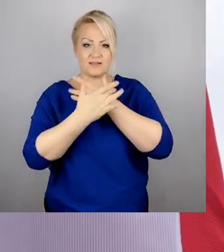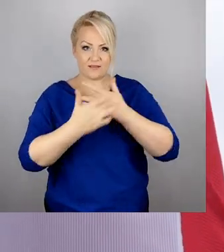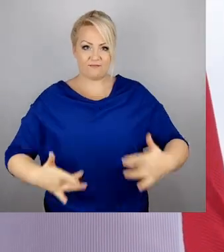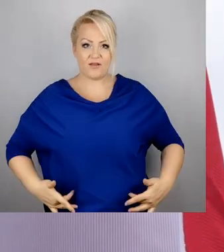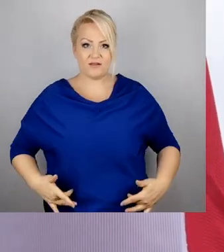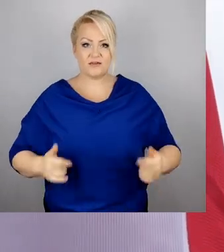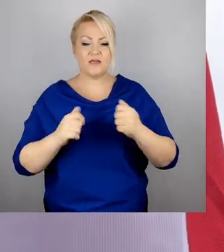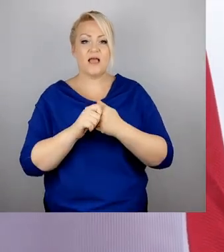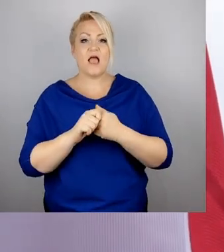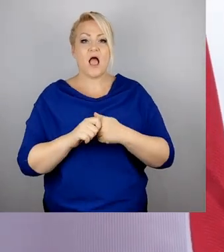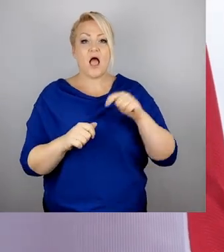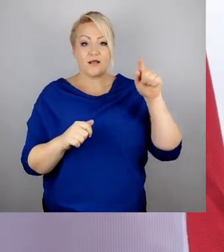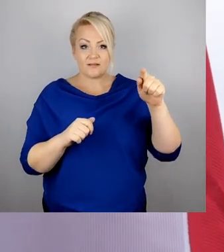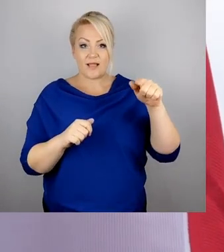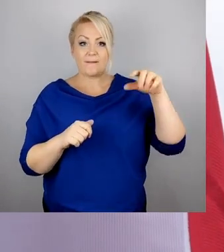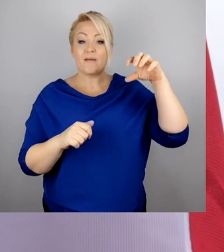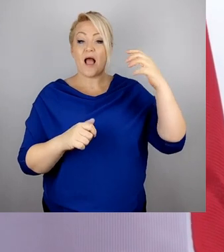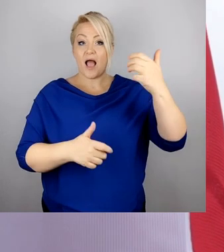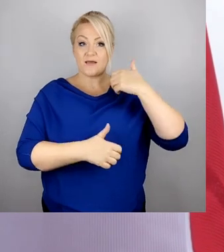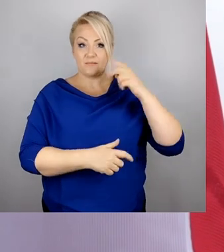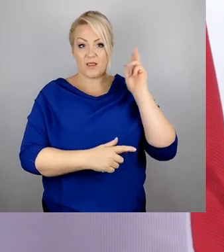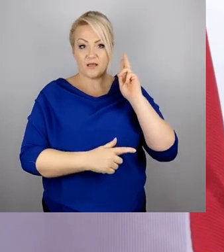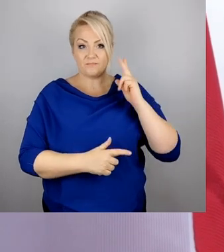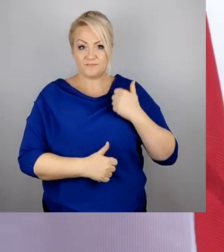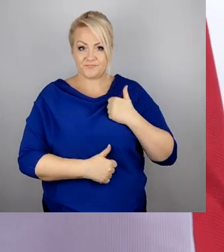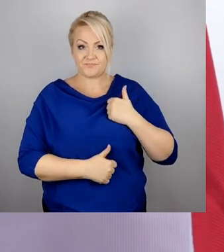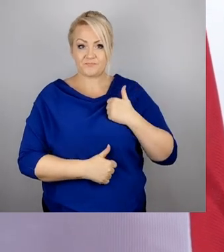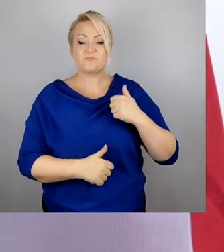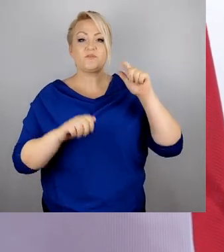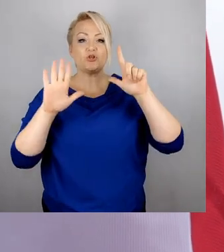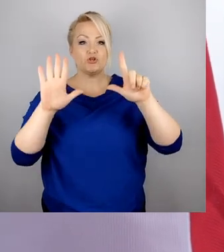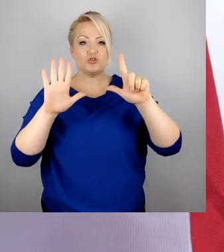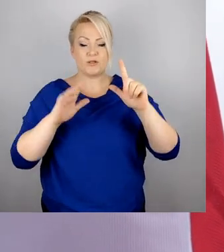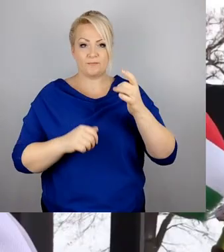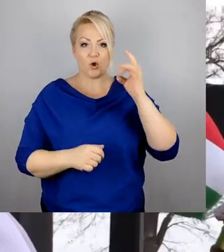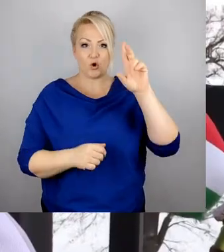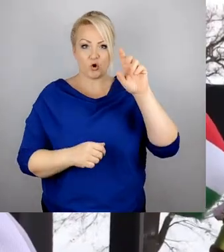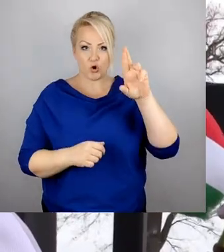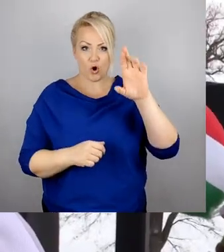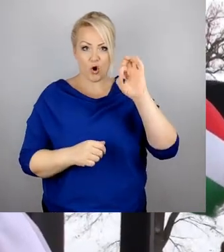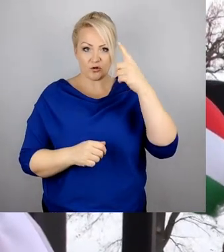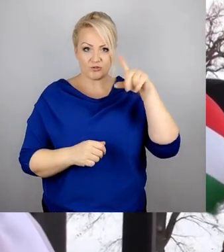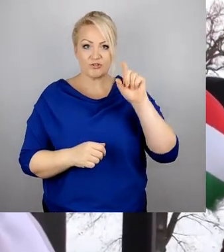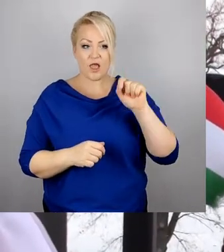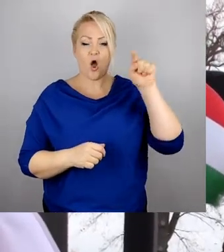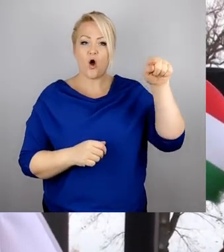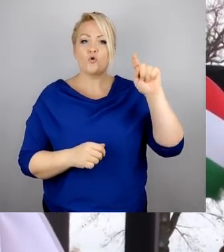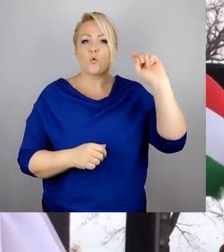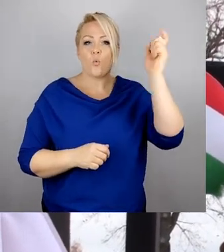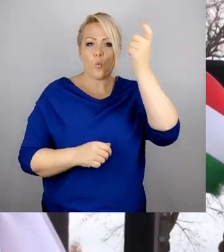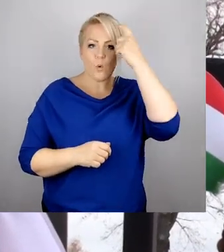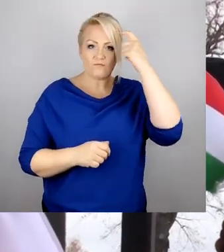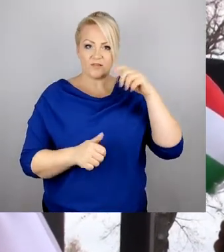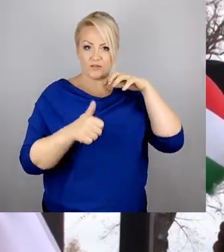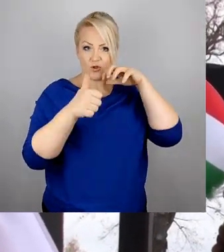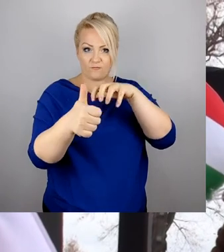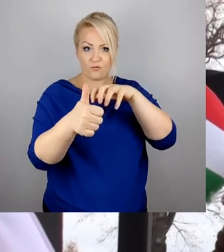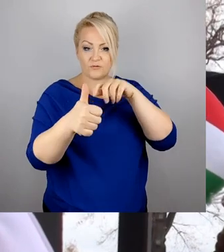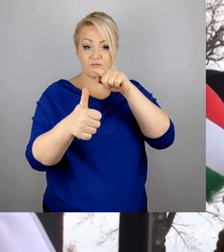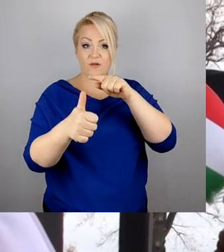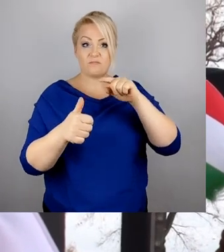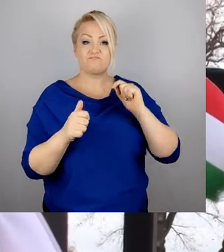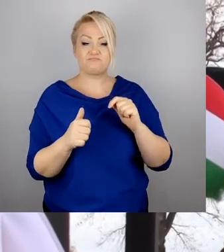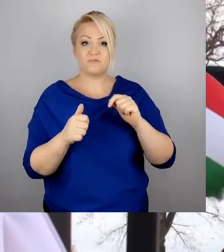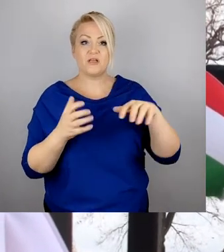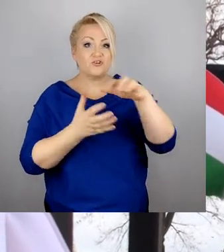Francji, gdzie brał czynny udział w organizowaniu ruchów niepodległościowych. W okresie Wiosny Ludów Józef Bem przygotowywał i